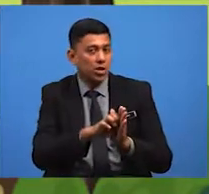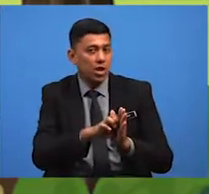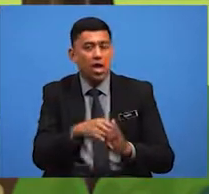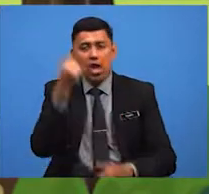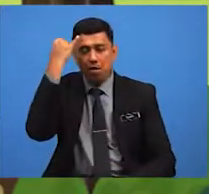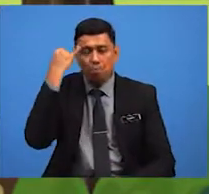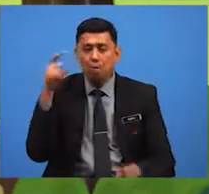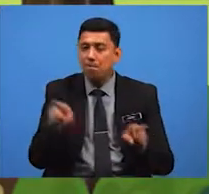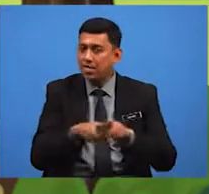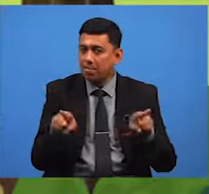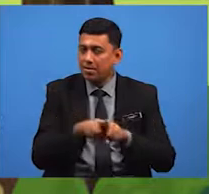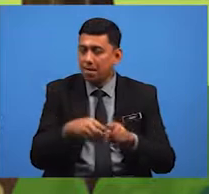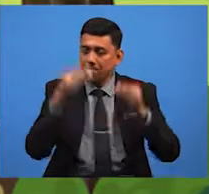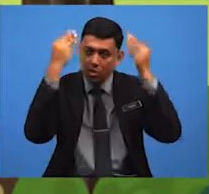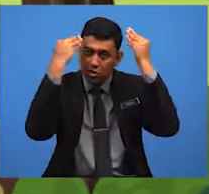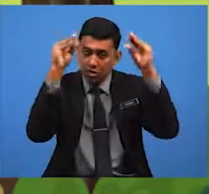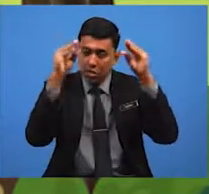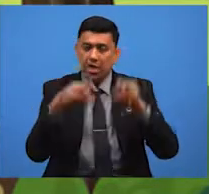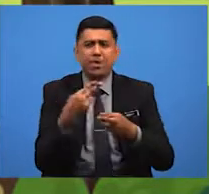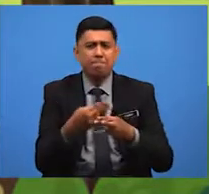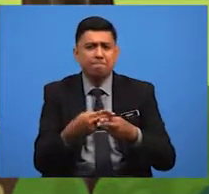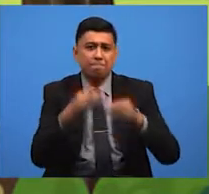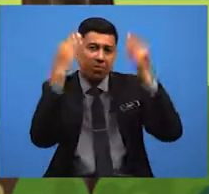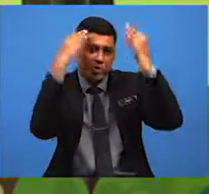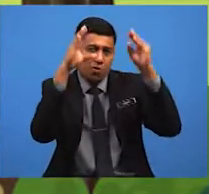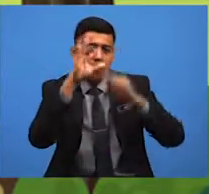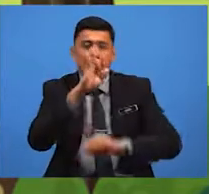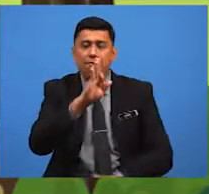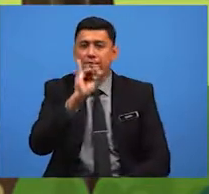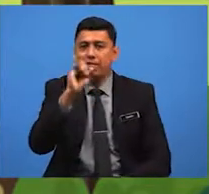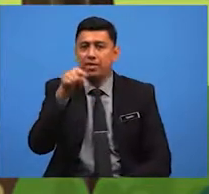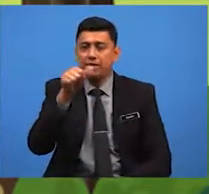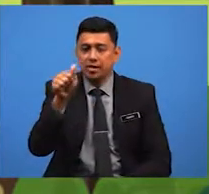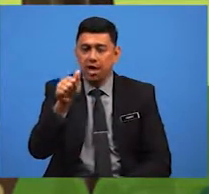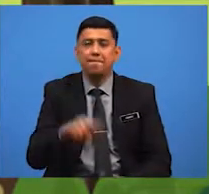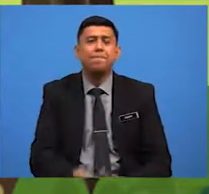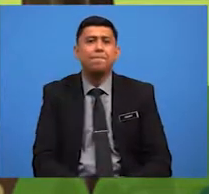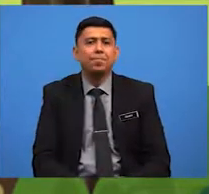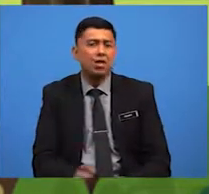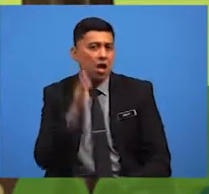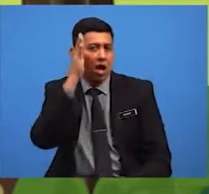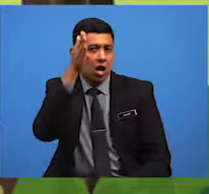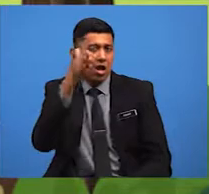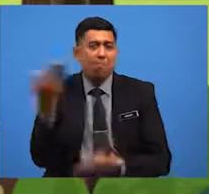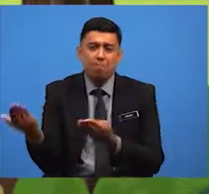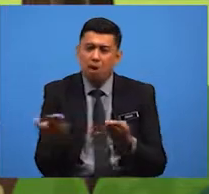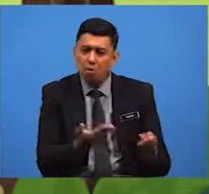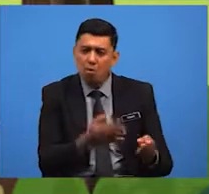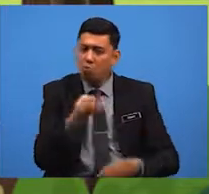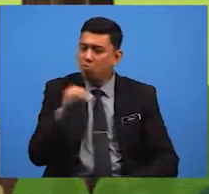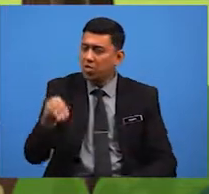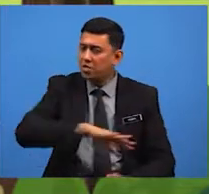cikgu. Saya, Cikgu Fiza dari SMK Taman Keramat akan membawa murid